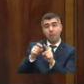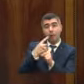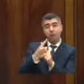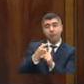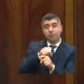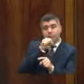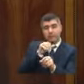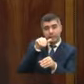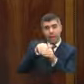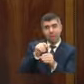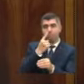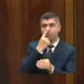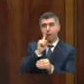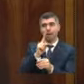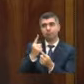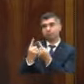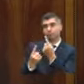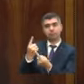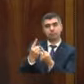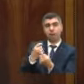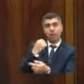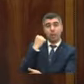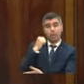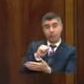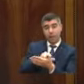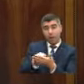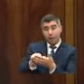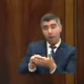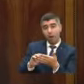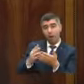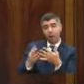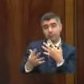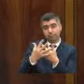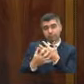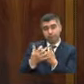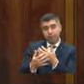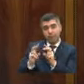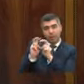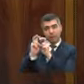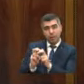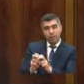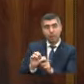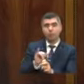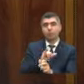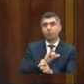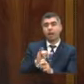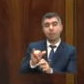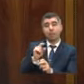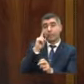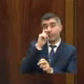لا يمكن أن تعالج بالعفو الجبائي، بل بالعكس تماما سوف يعمق هذا الإجراء أزمة